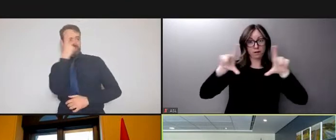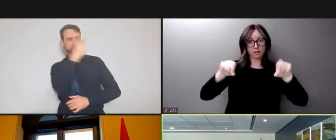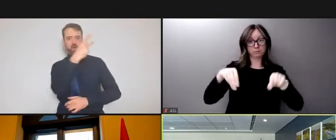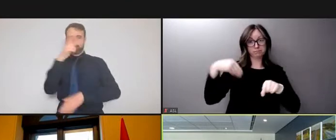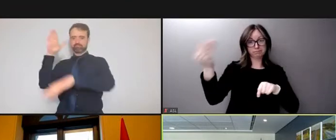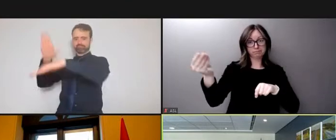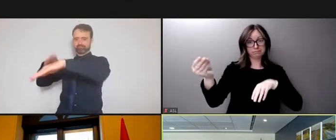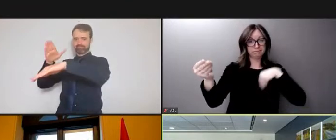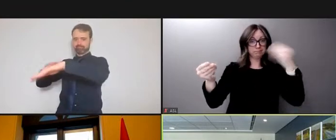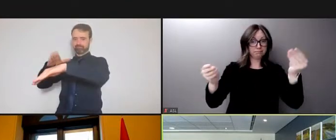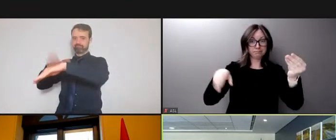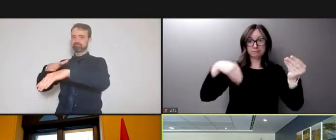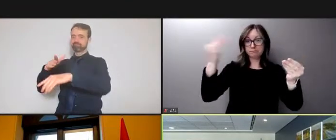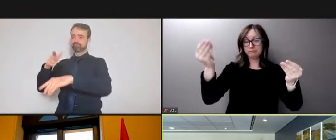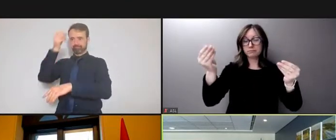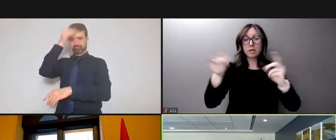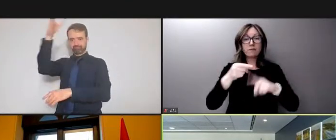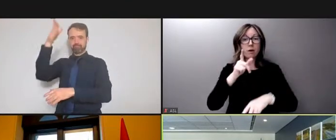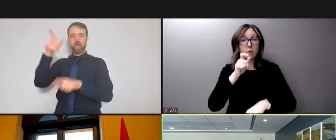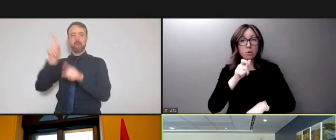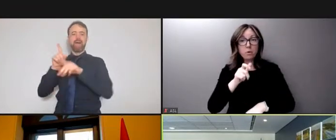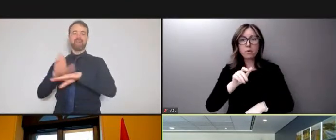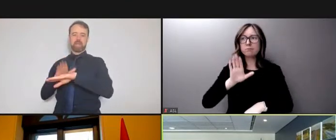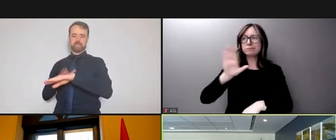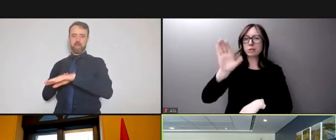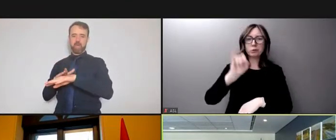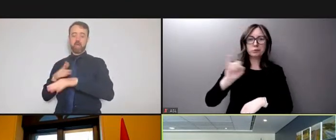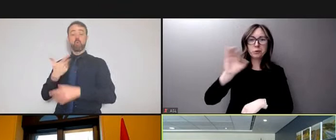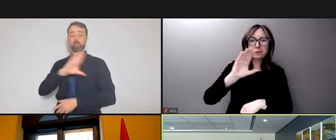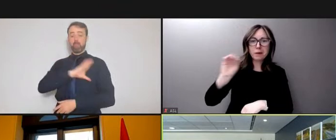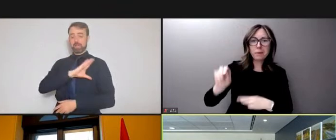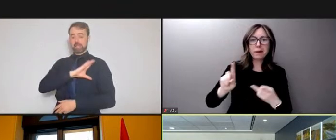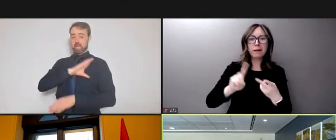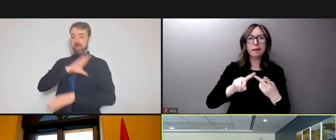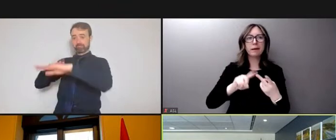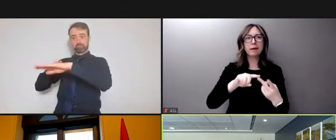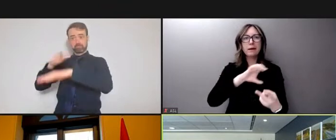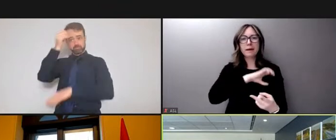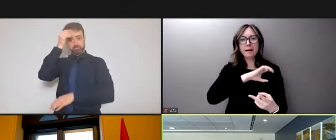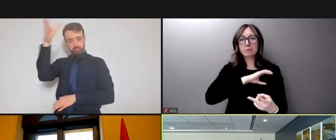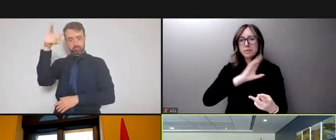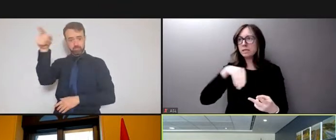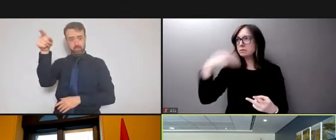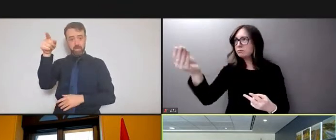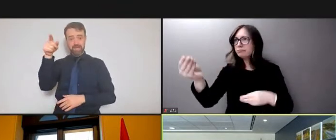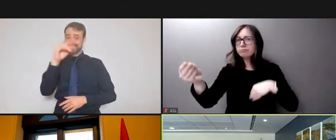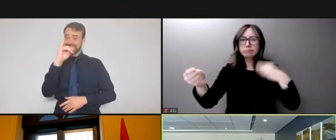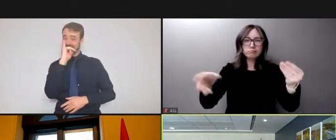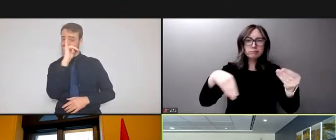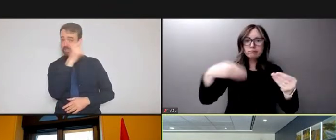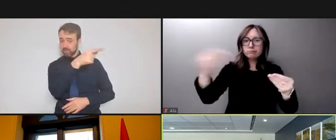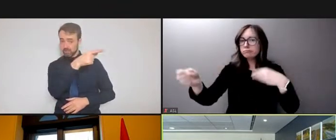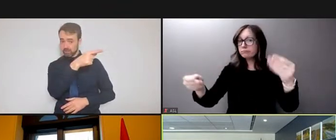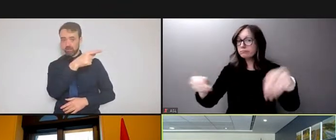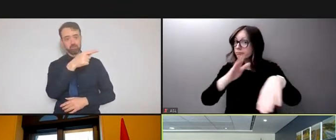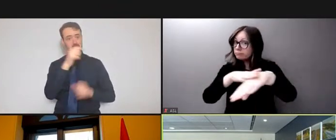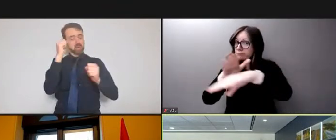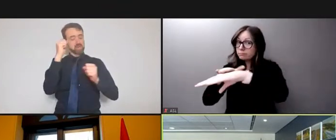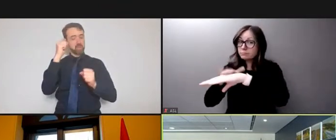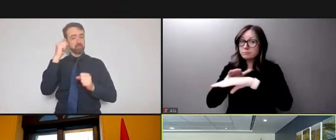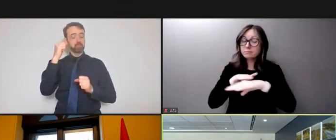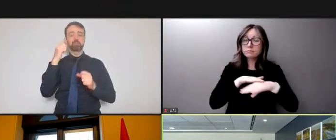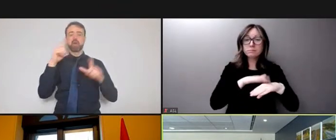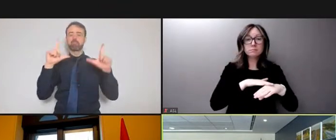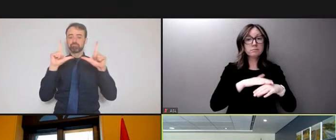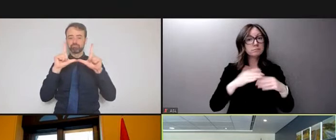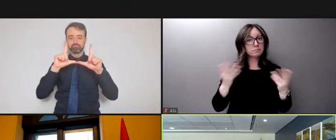des policiers qui vont peut-être perdre leurs enregistrements et leurs assurances des